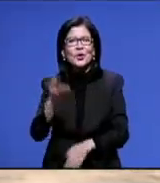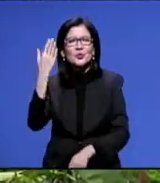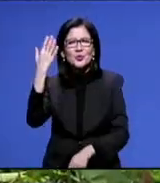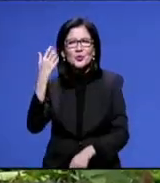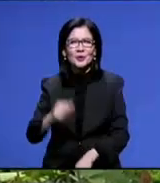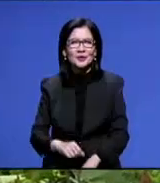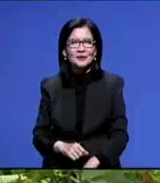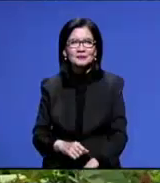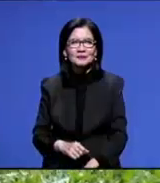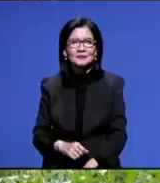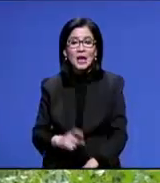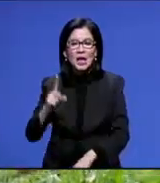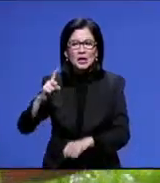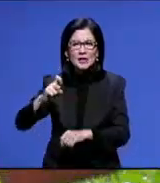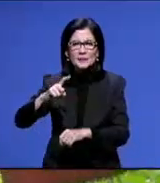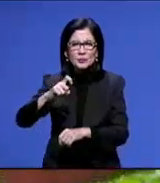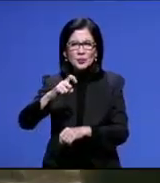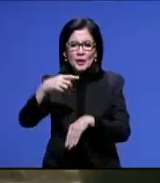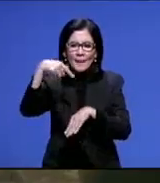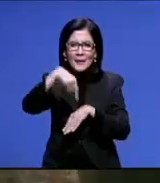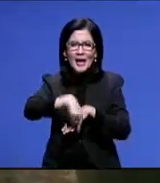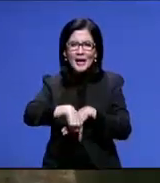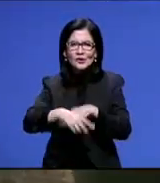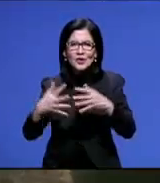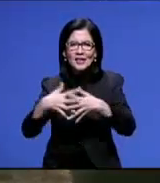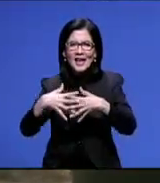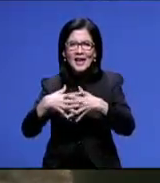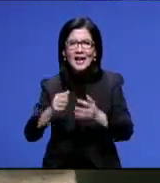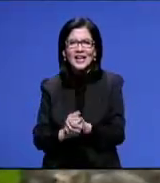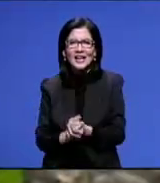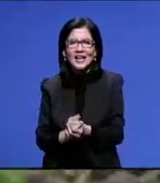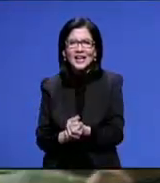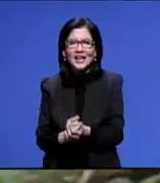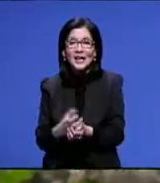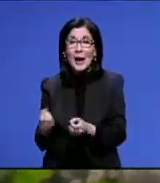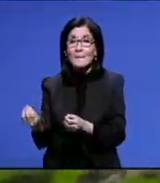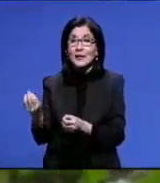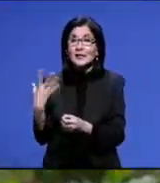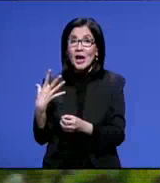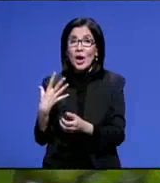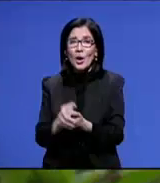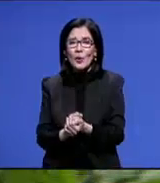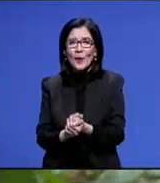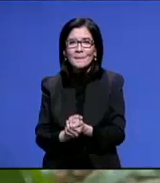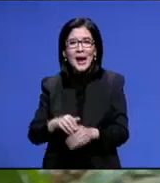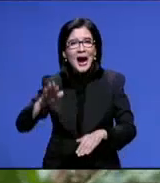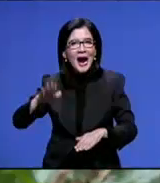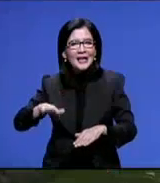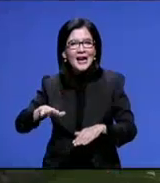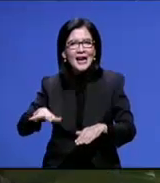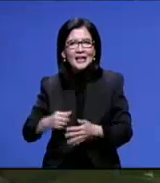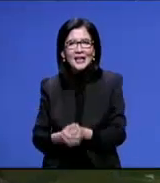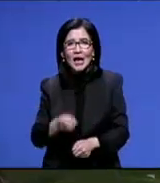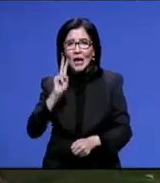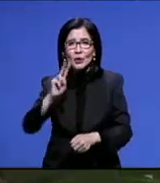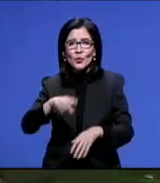semut yang masuk hingga ke dalam tanah. Menjawab rasa penasaran para anak yang sering melihat semut, dua